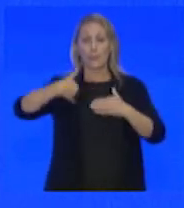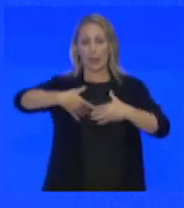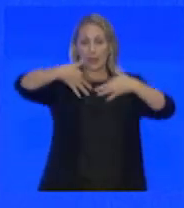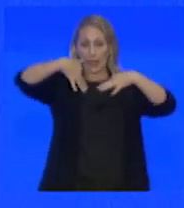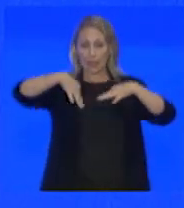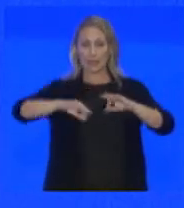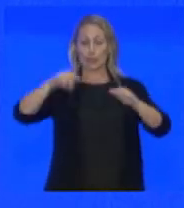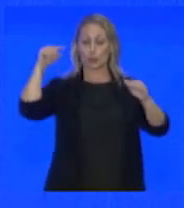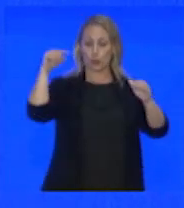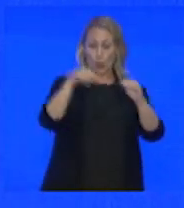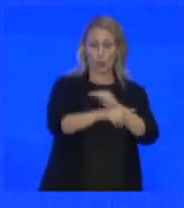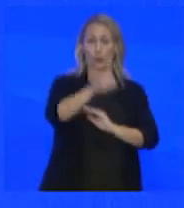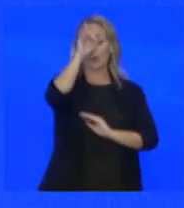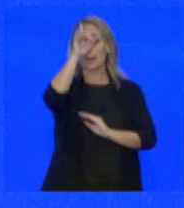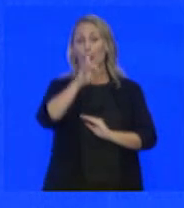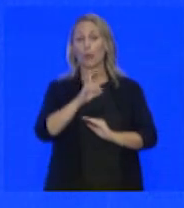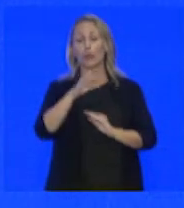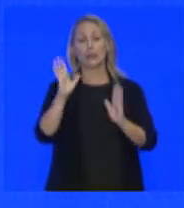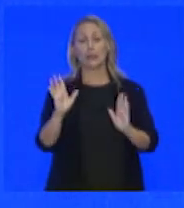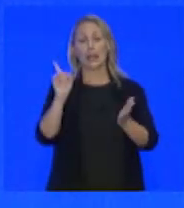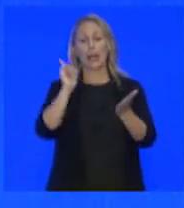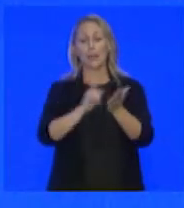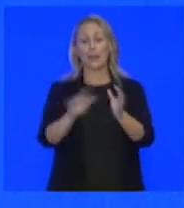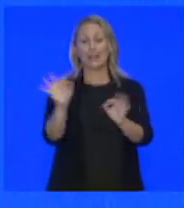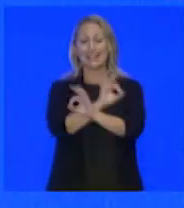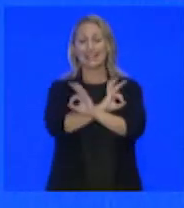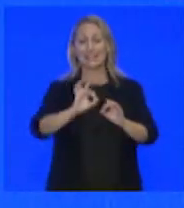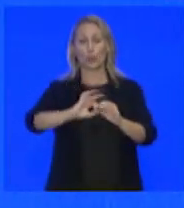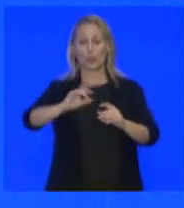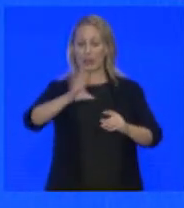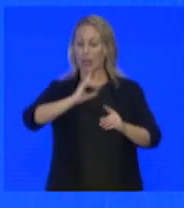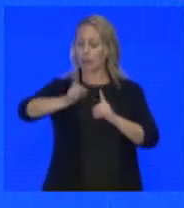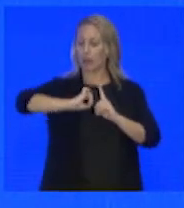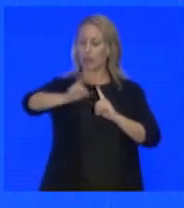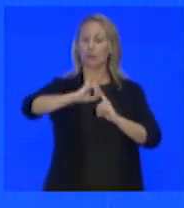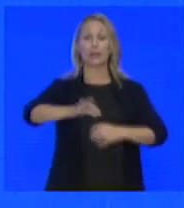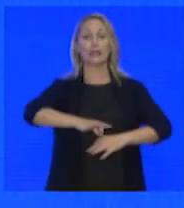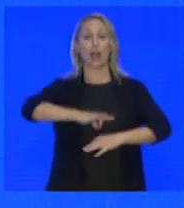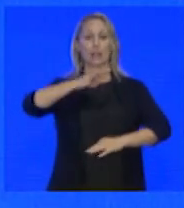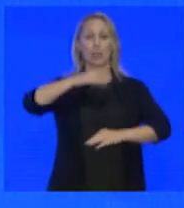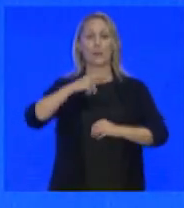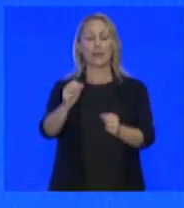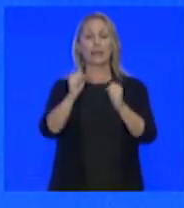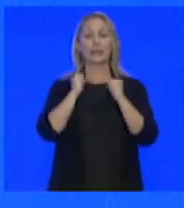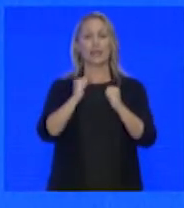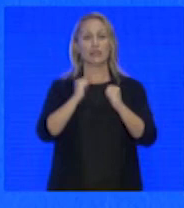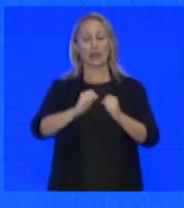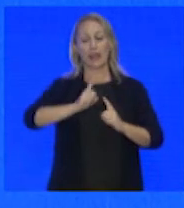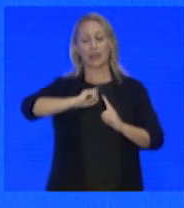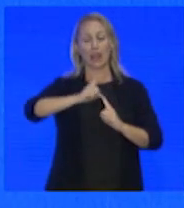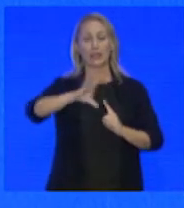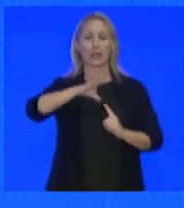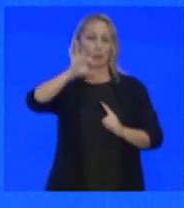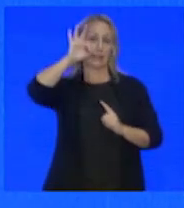μετρό, είναι υποχρέωσή μας να εξασφαλίσουμε γρήγορη, αξιοπρεπή και ασφαλή μετακίνηση για